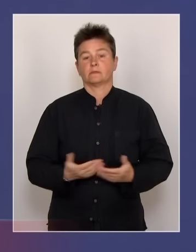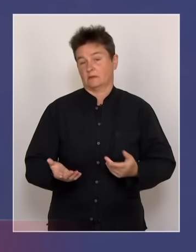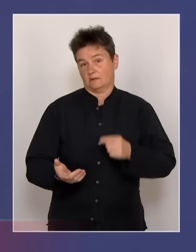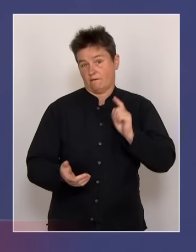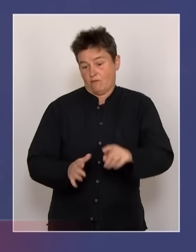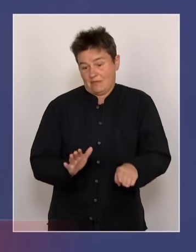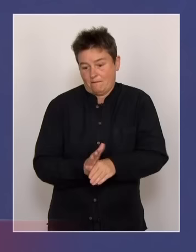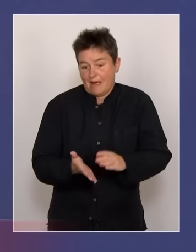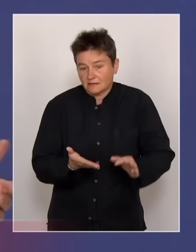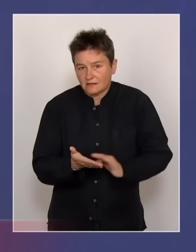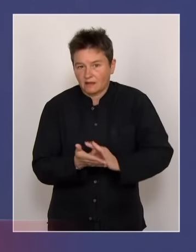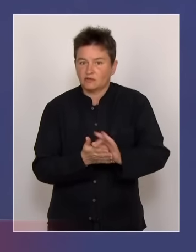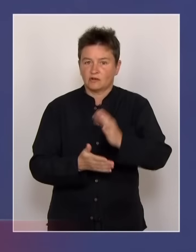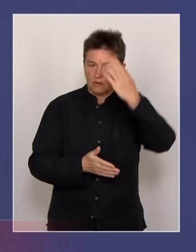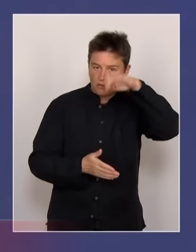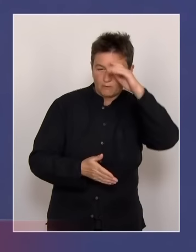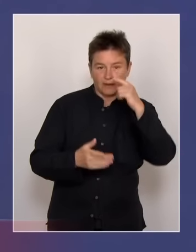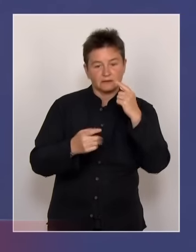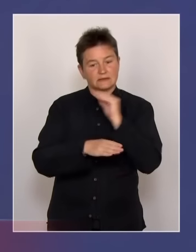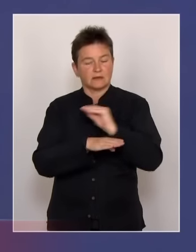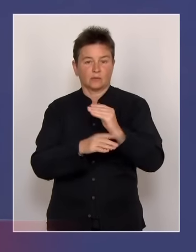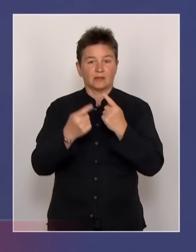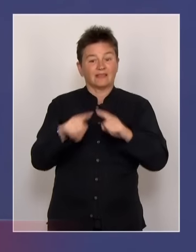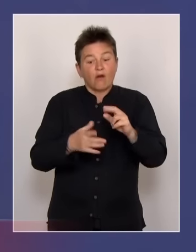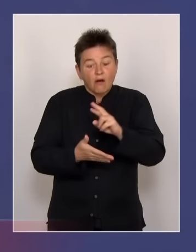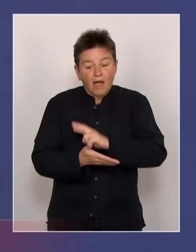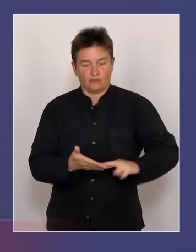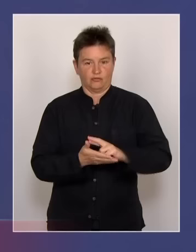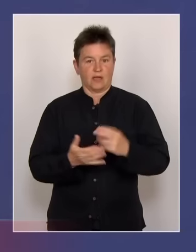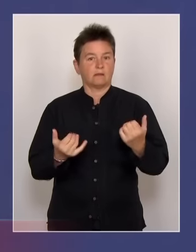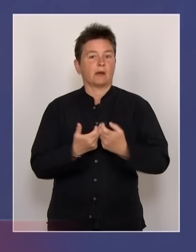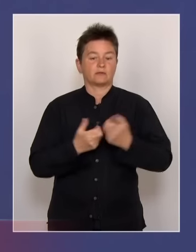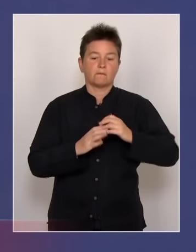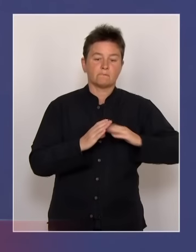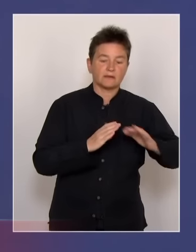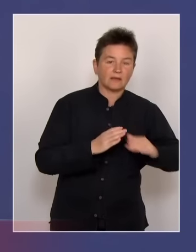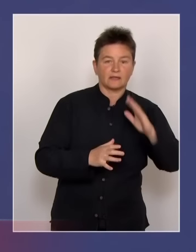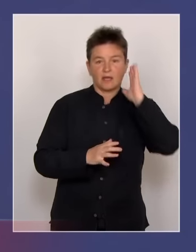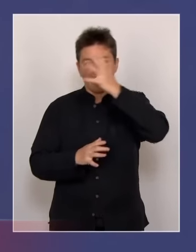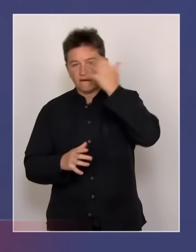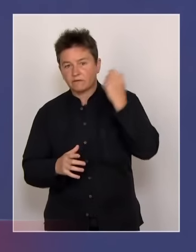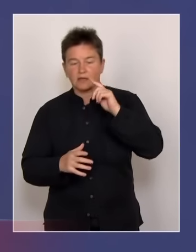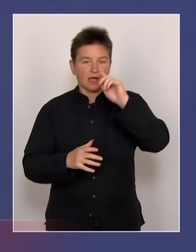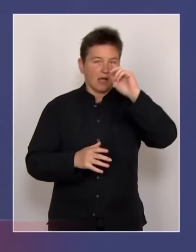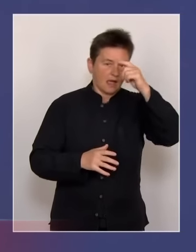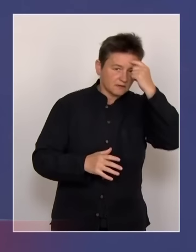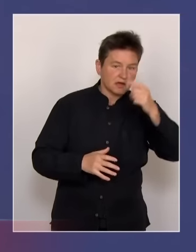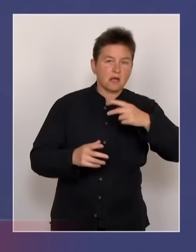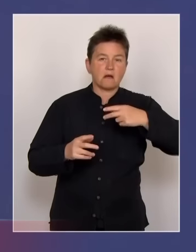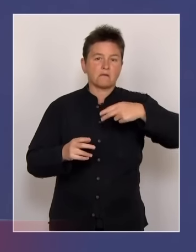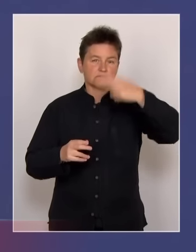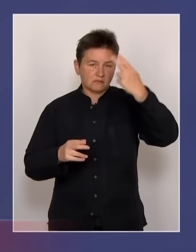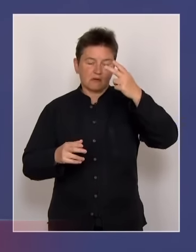'élaboration de stratégies européennes de sécurité et de défense régionales en Méditerranée, en Afrique, en Indo-Pacifique, en Arctique pour